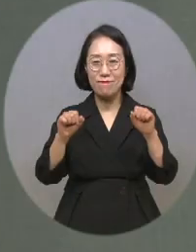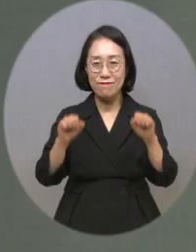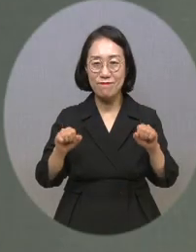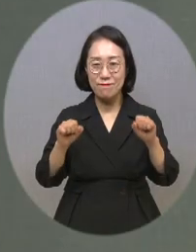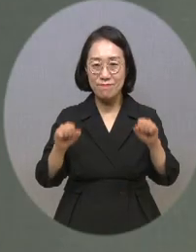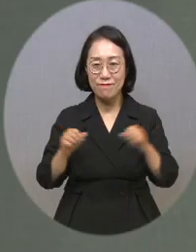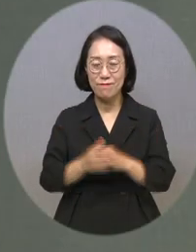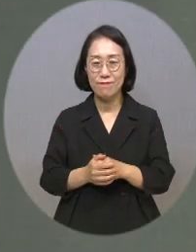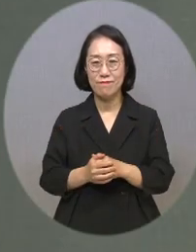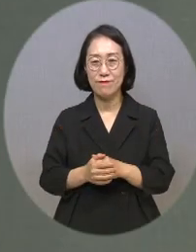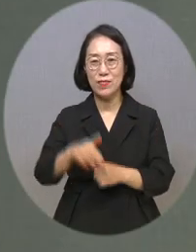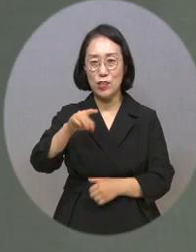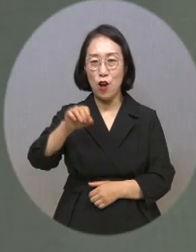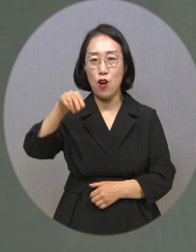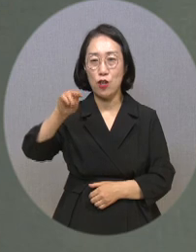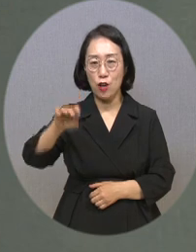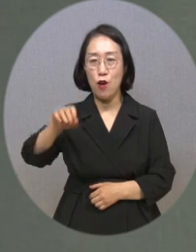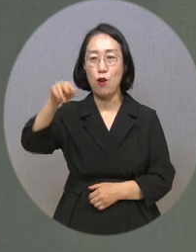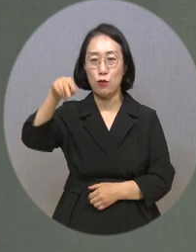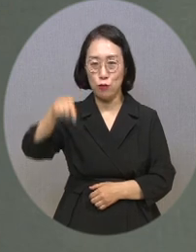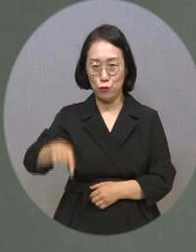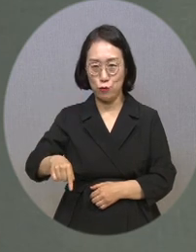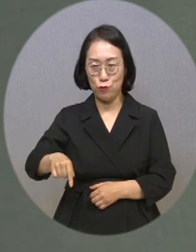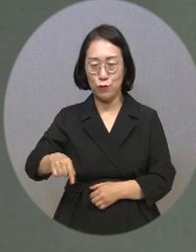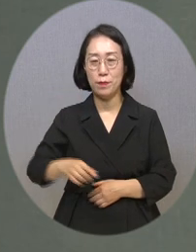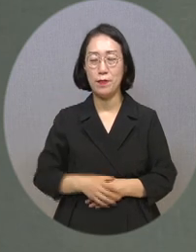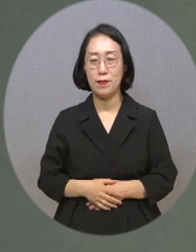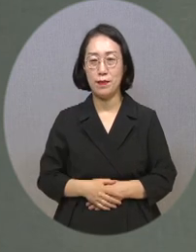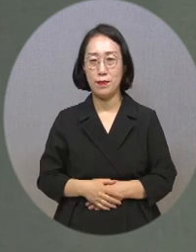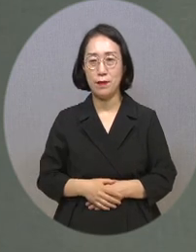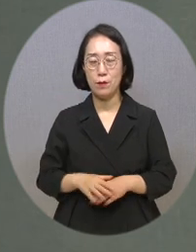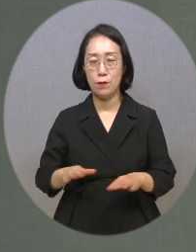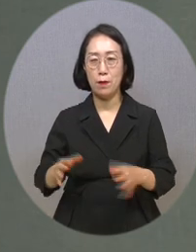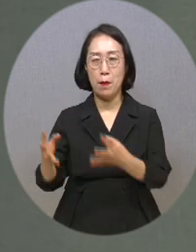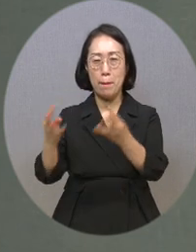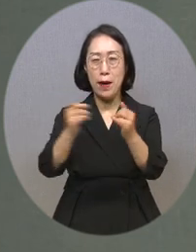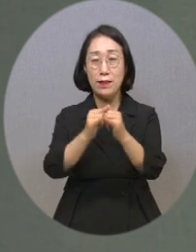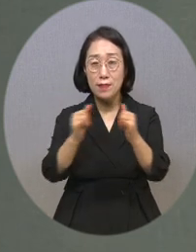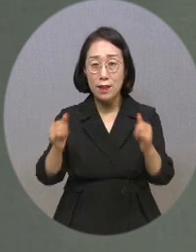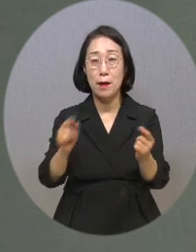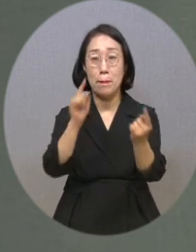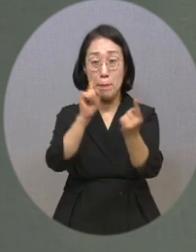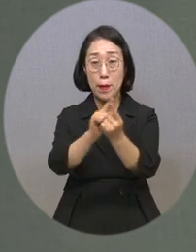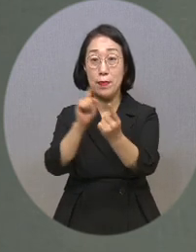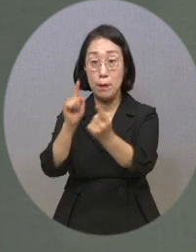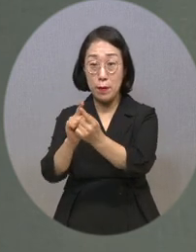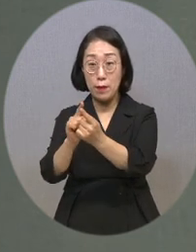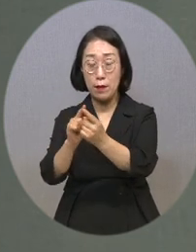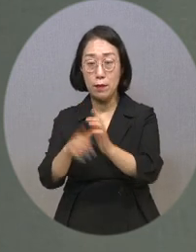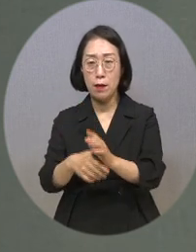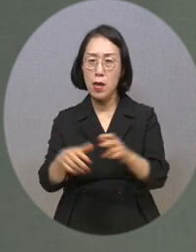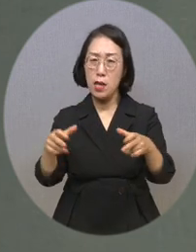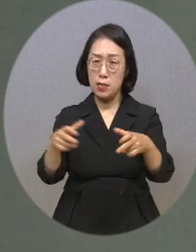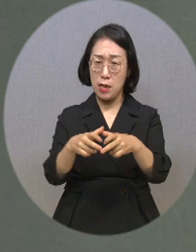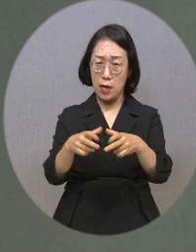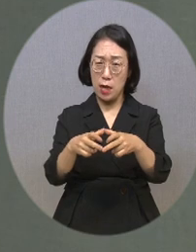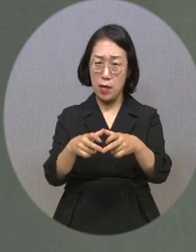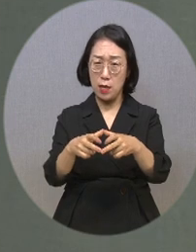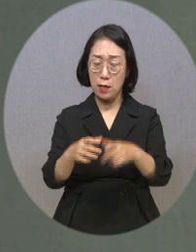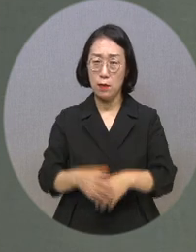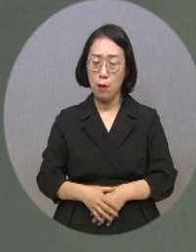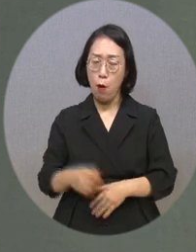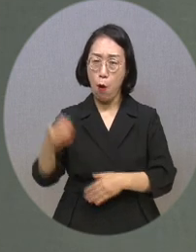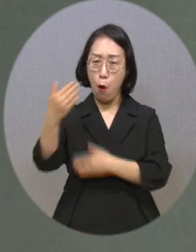안녕하십니까. 정경수입니다. 네, 우리가 많은 사람들을 대할 때 장애인은